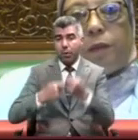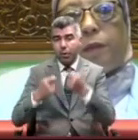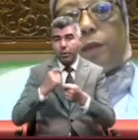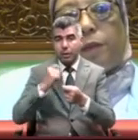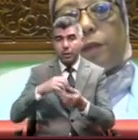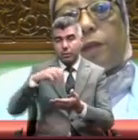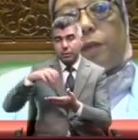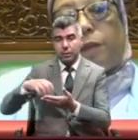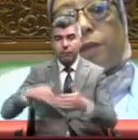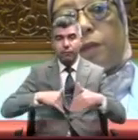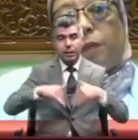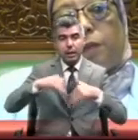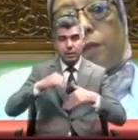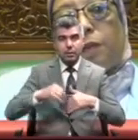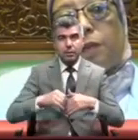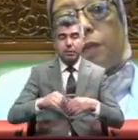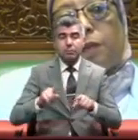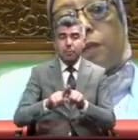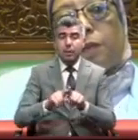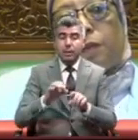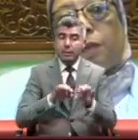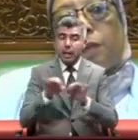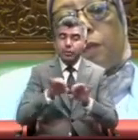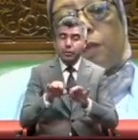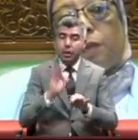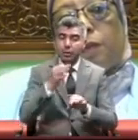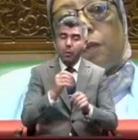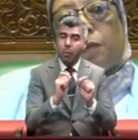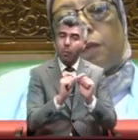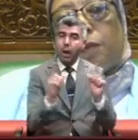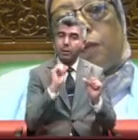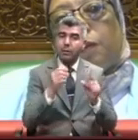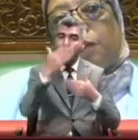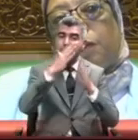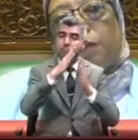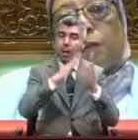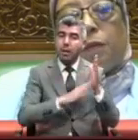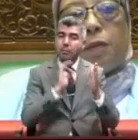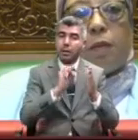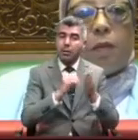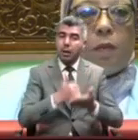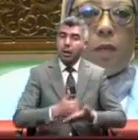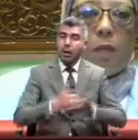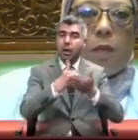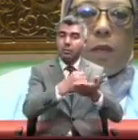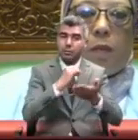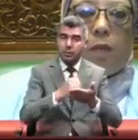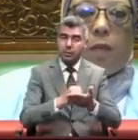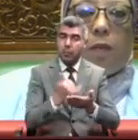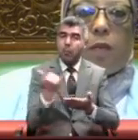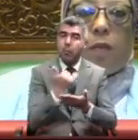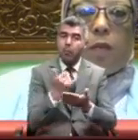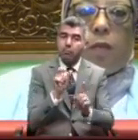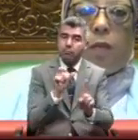لكن هذه الظاهره تحتاج استراتيجيه وطنيه متك وذلك لان الاهتمام